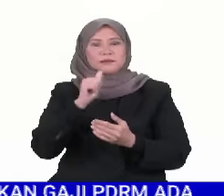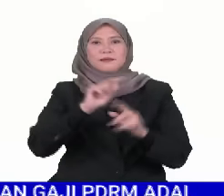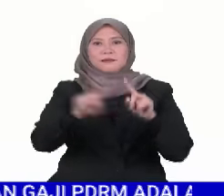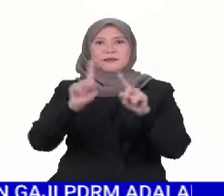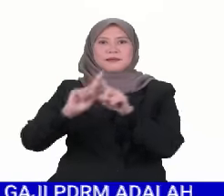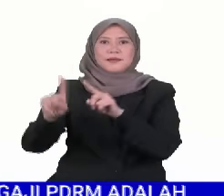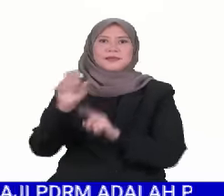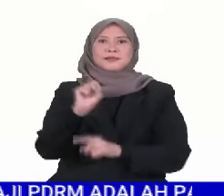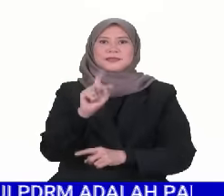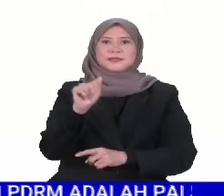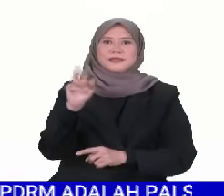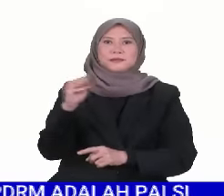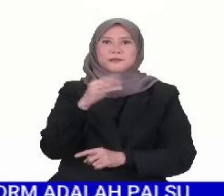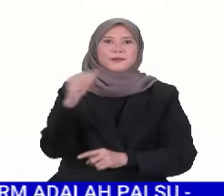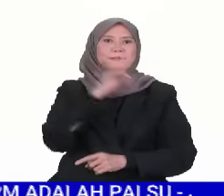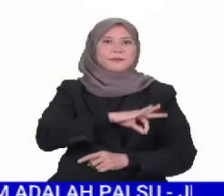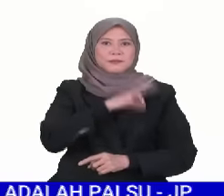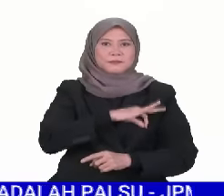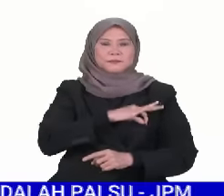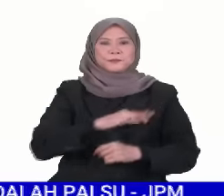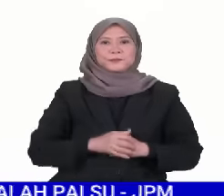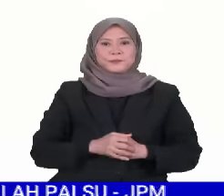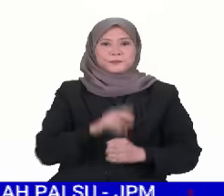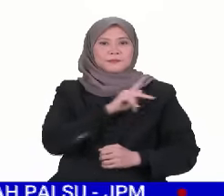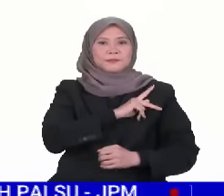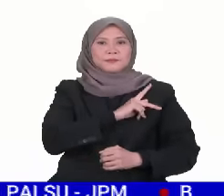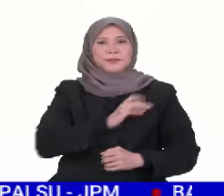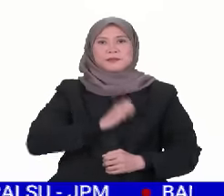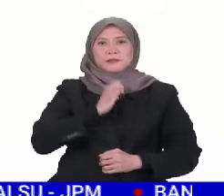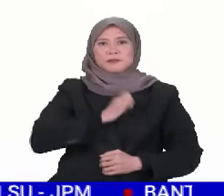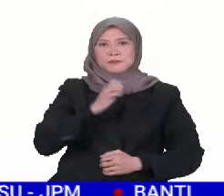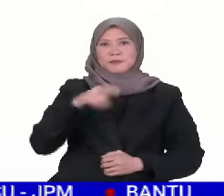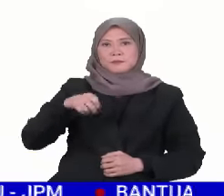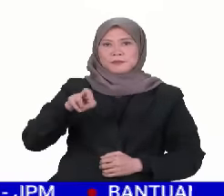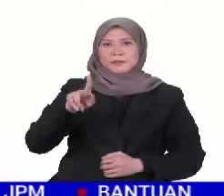bentuk skim dan faedah ketua eksekutif